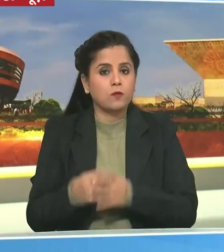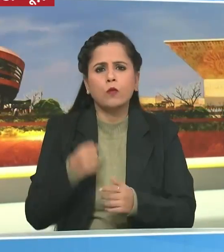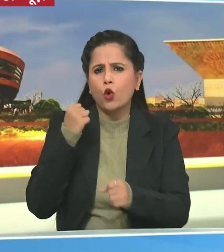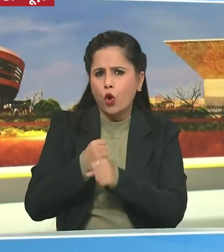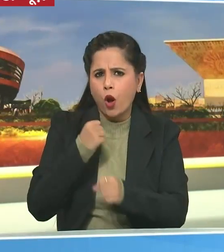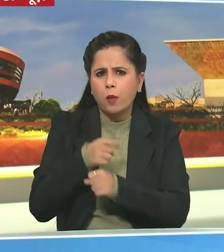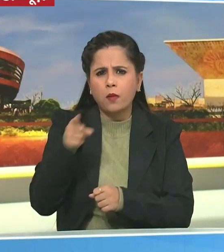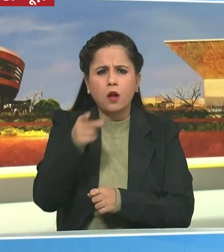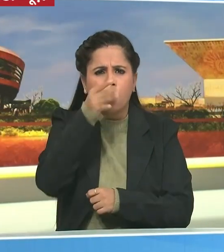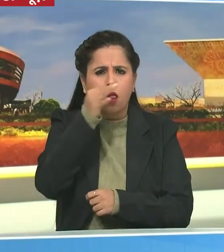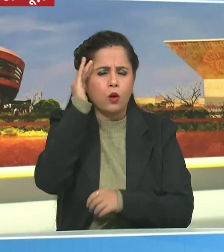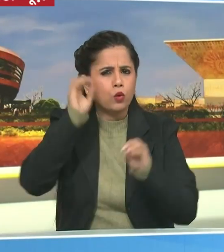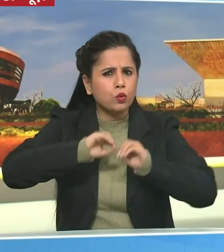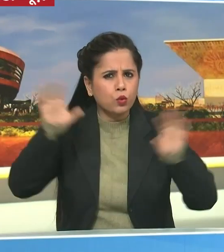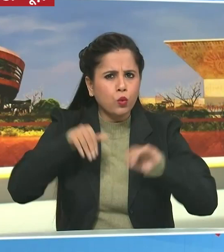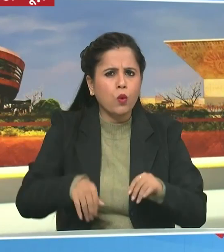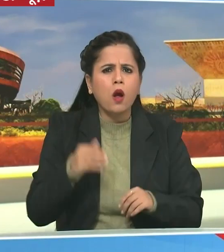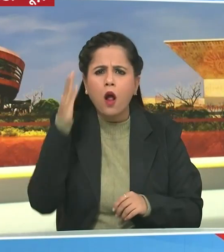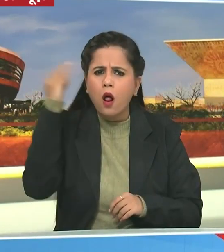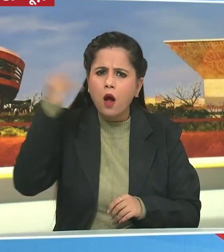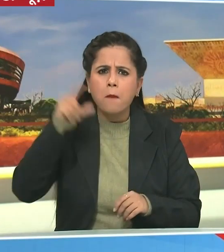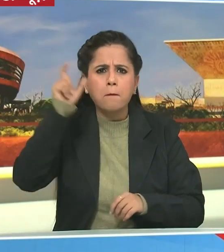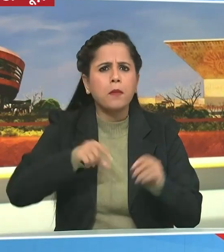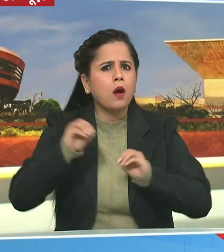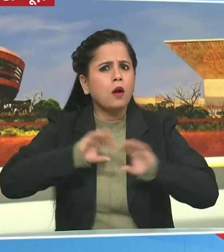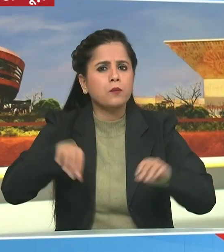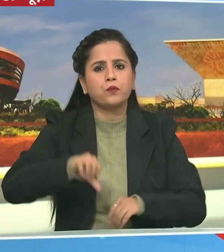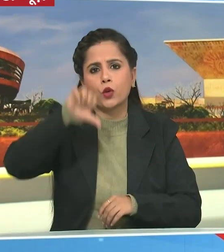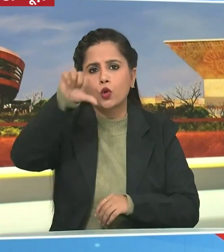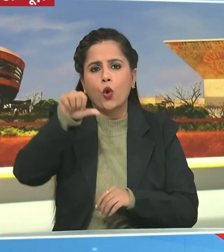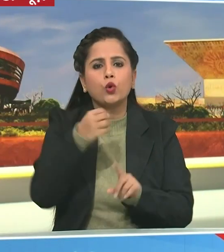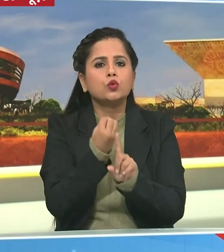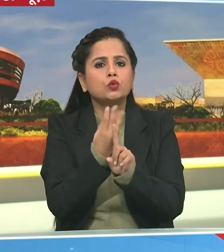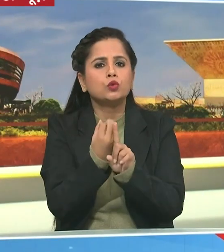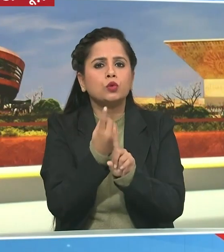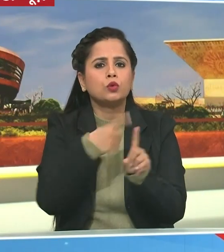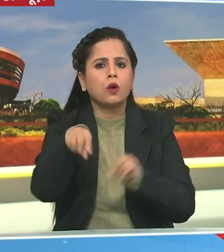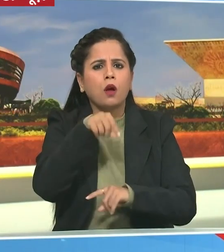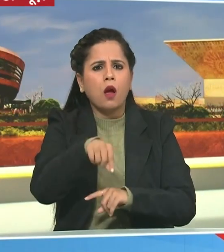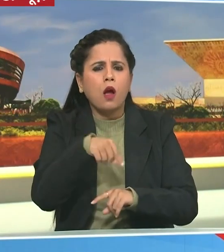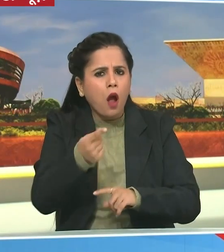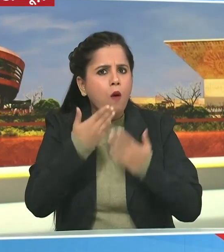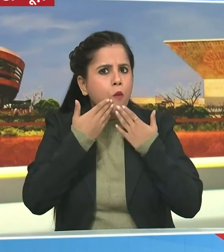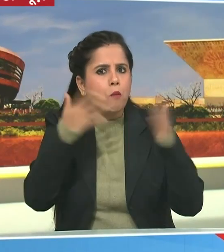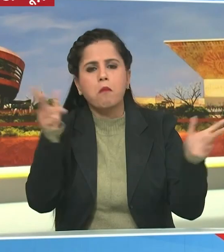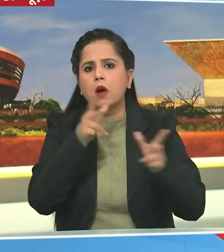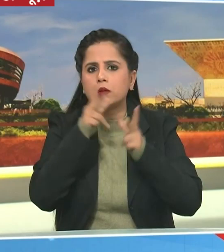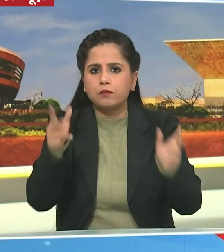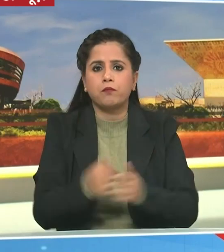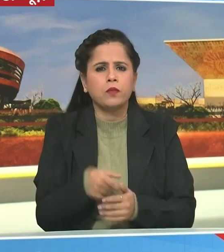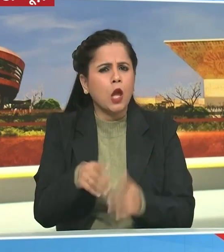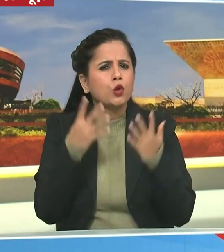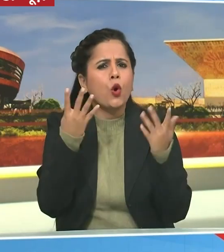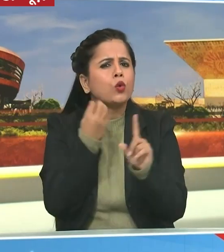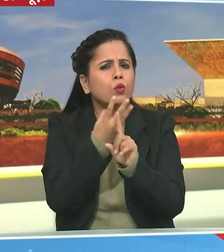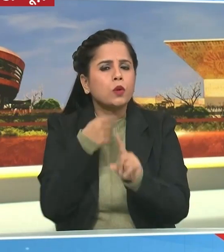सरकार ने फर्जी खबरें और गलत सूचना फैलाने वाले 9 YouTube चैनलों का भंडाफोड़ किया है। इन 9